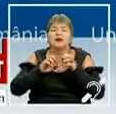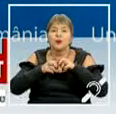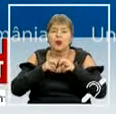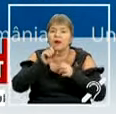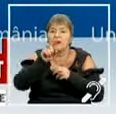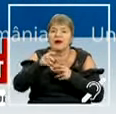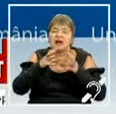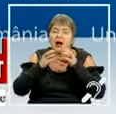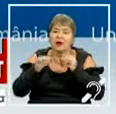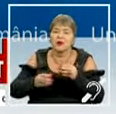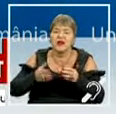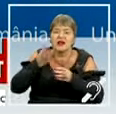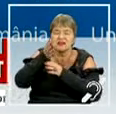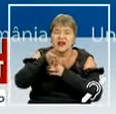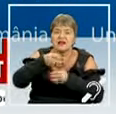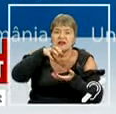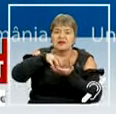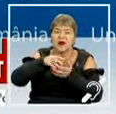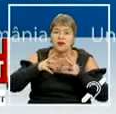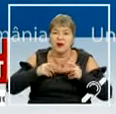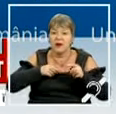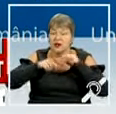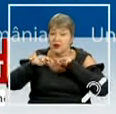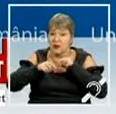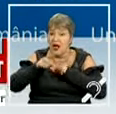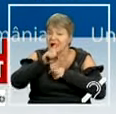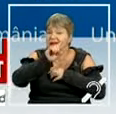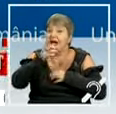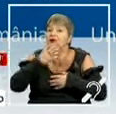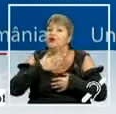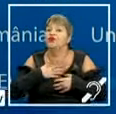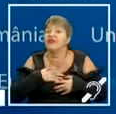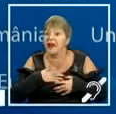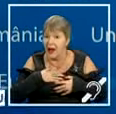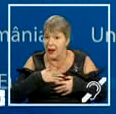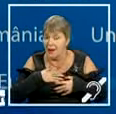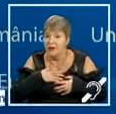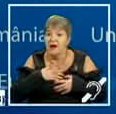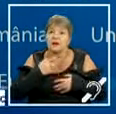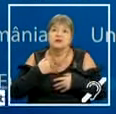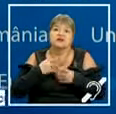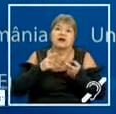Schengen. Dar n-aș vrea să ne legăm de o anumită dată.